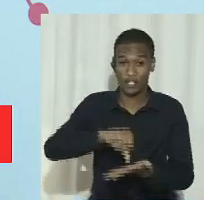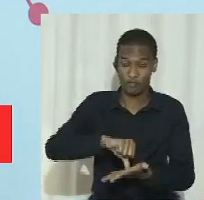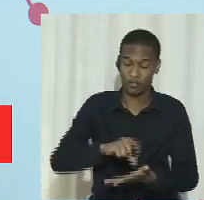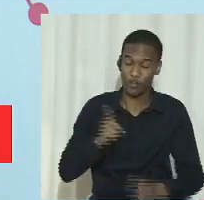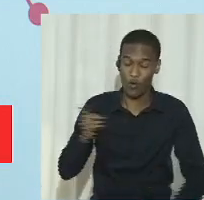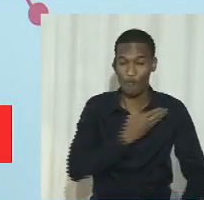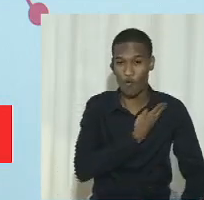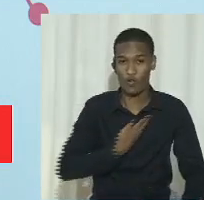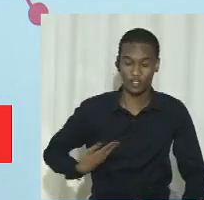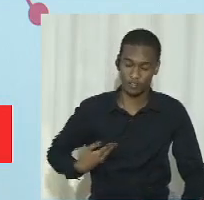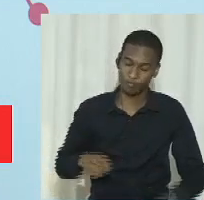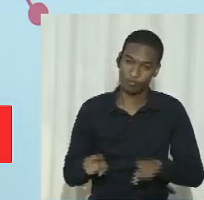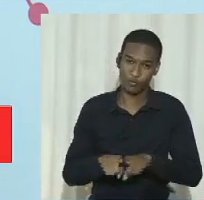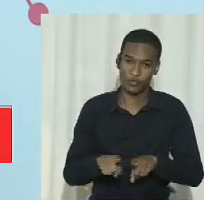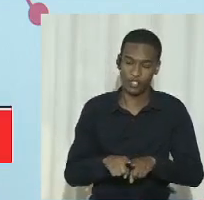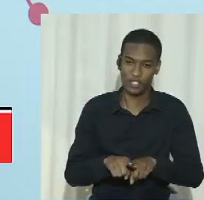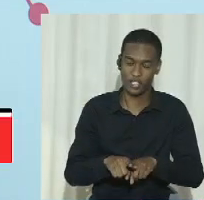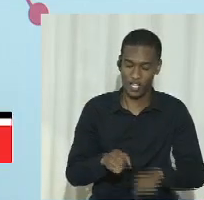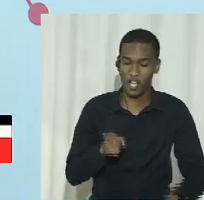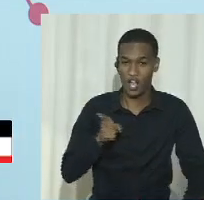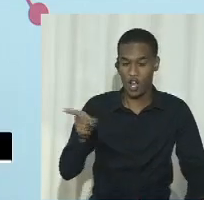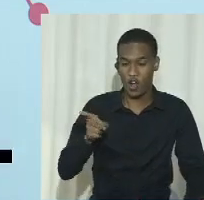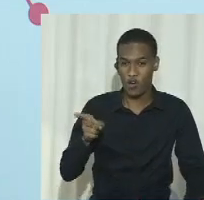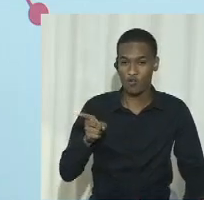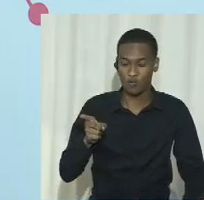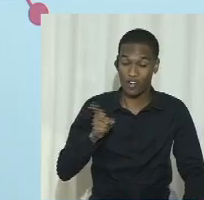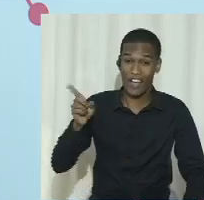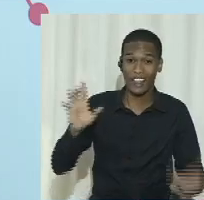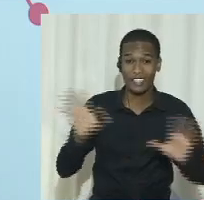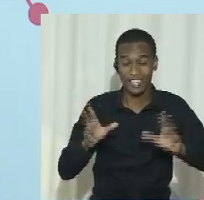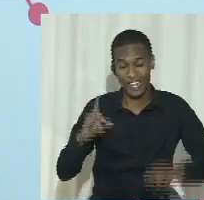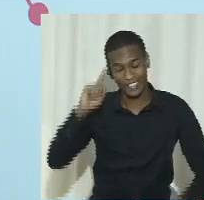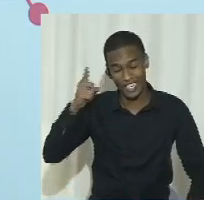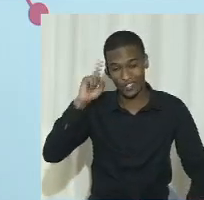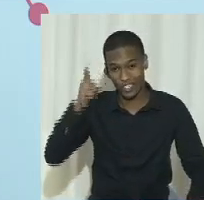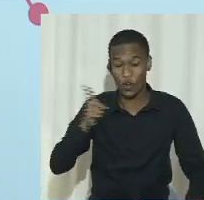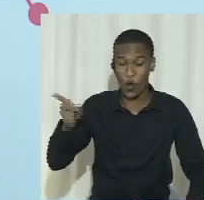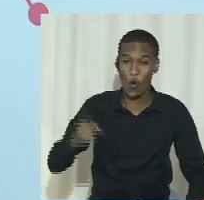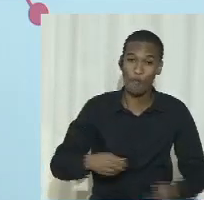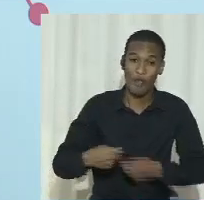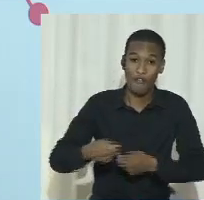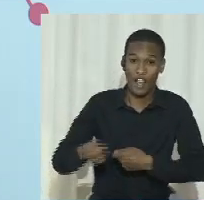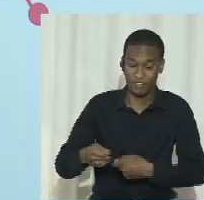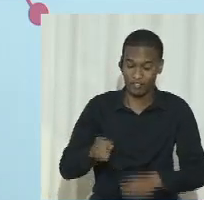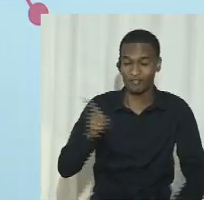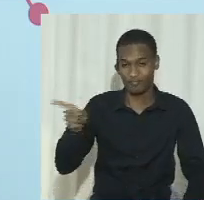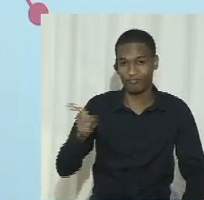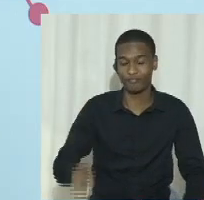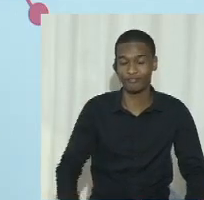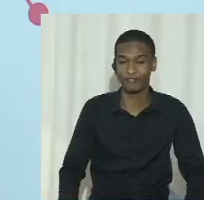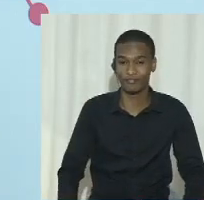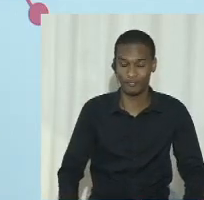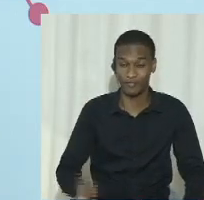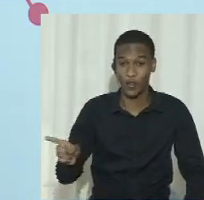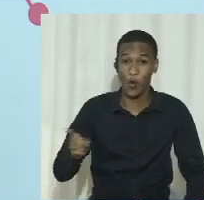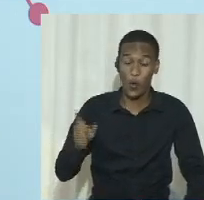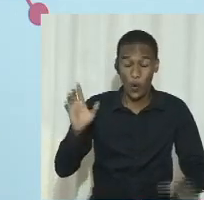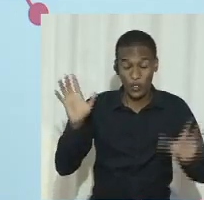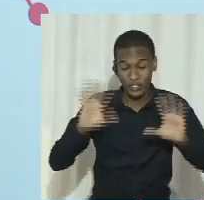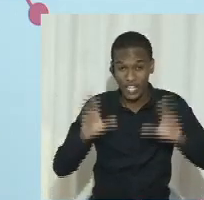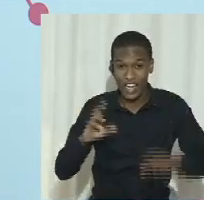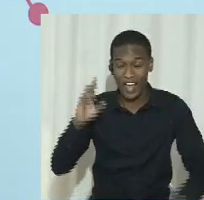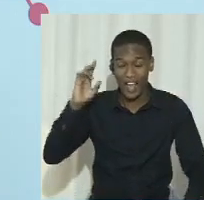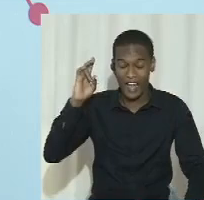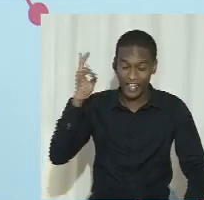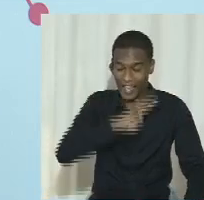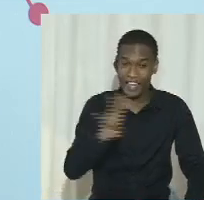ny filaminana saika ny rohitra eny amin'ny tsena andavanandro indray ireo mpivarotra raha efa tsy nisy intsony ny tsena isan-kerinandro